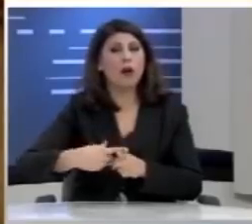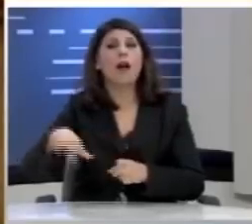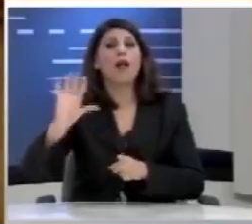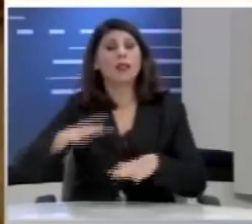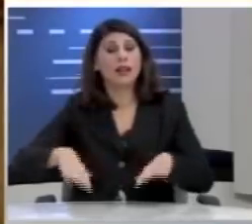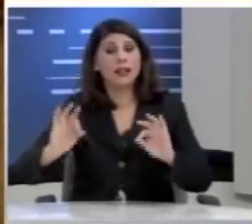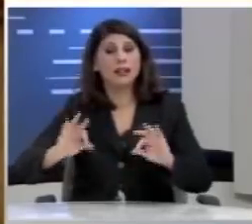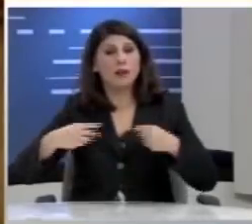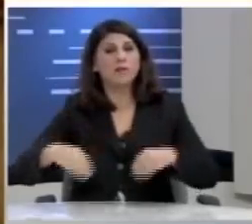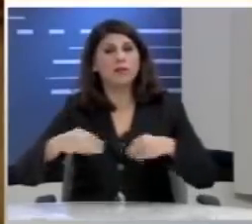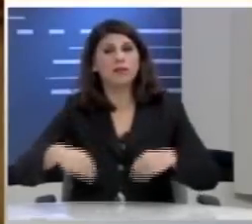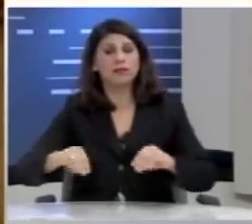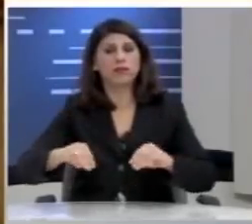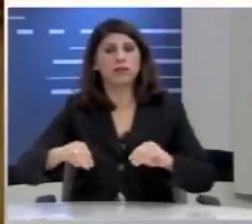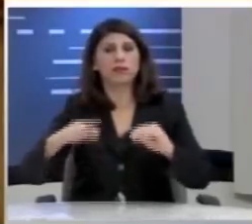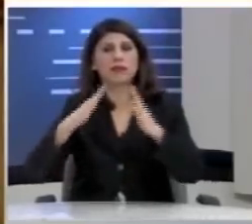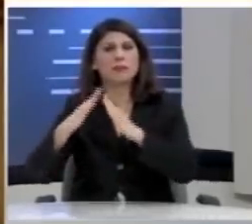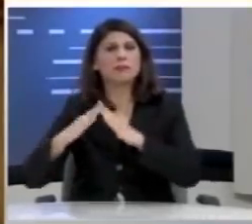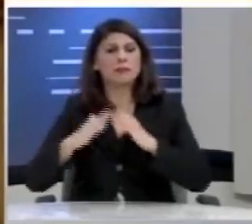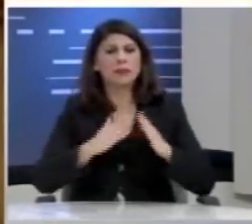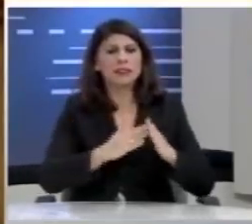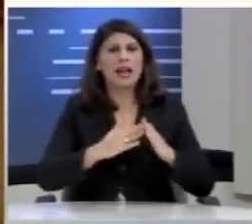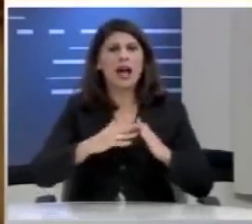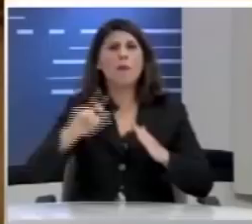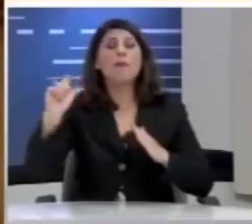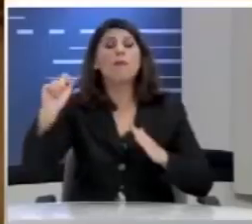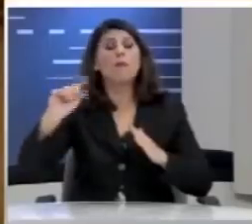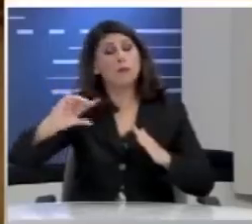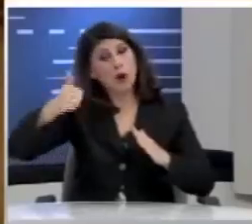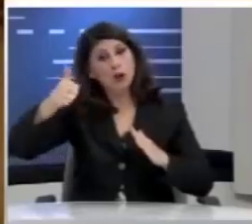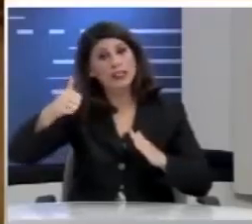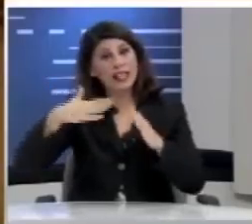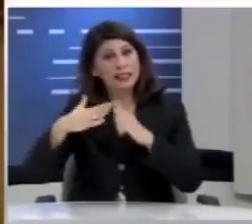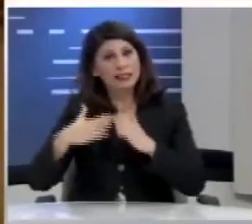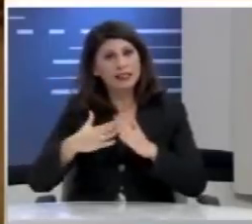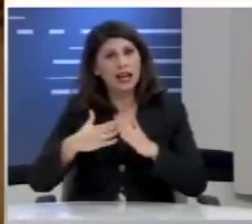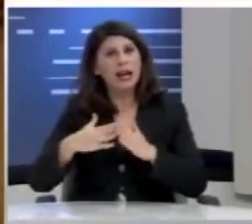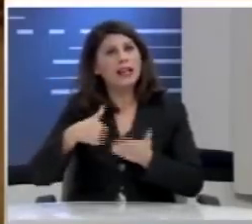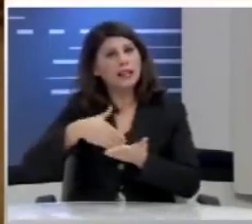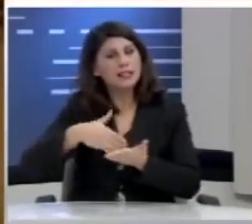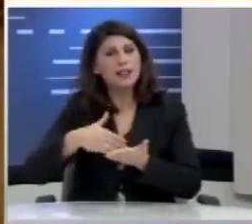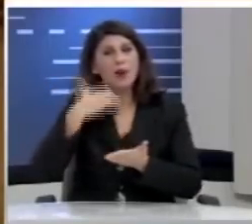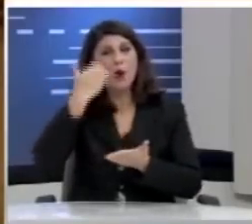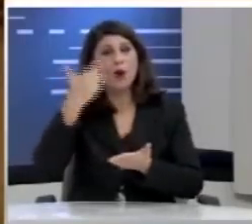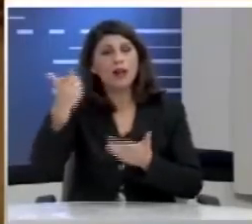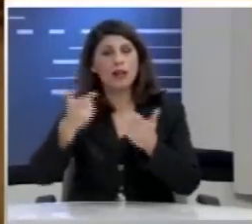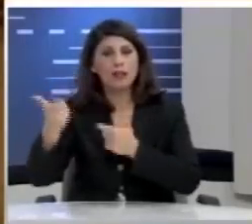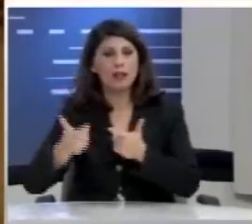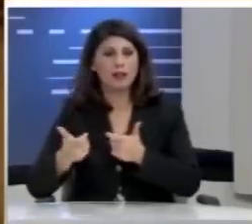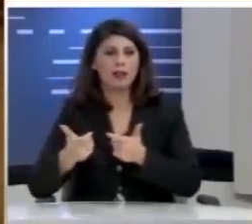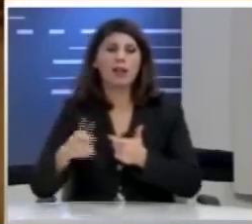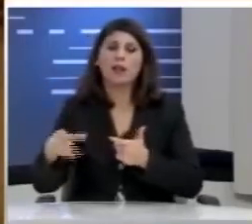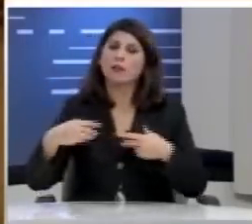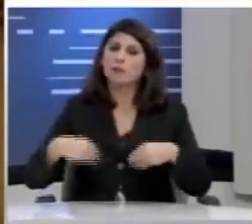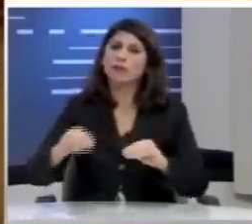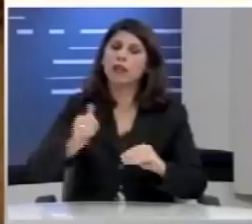κατοικία για να ξεκαθαρίσουν τα κόκκινα δάνεια, πως έχετε καθυστερήσει στο να προχωρήσετε στην ιδιωτικοποίηση των λιγνητικών σταθμών